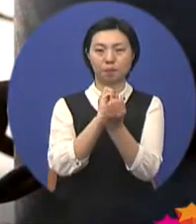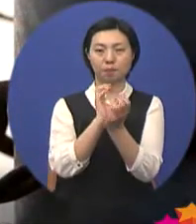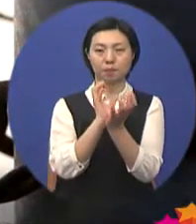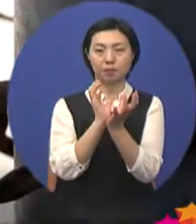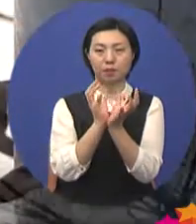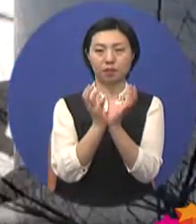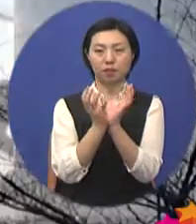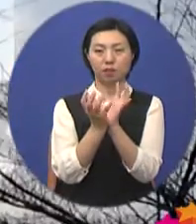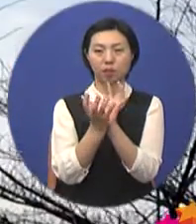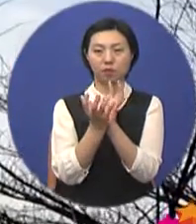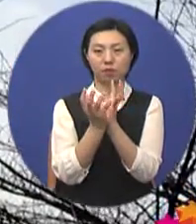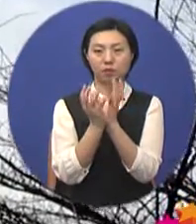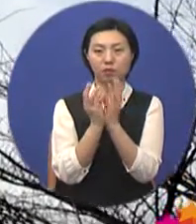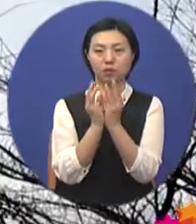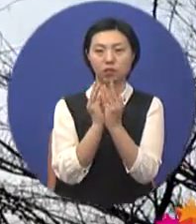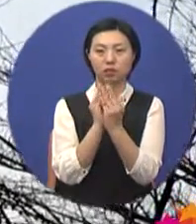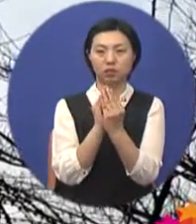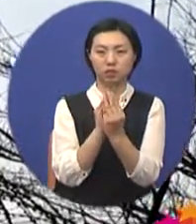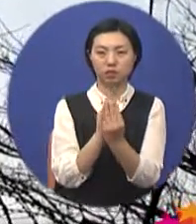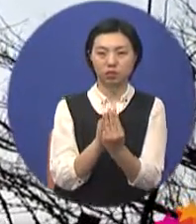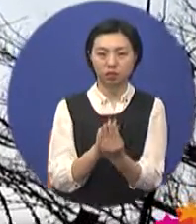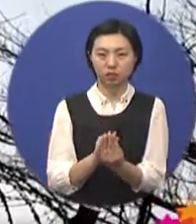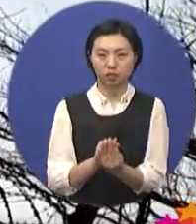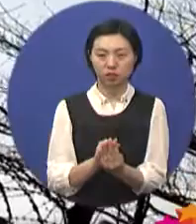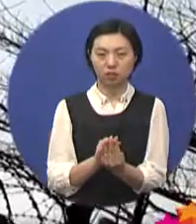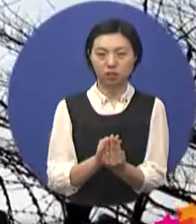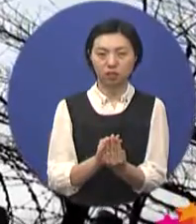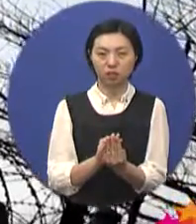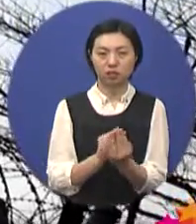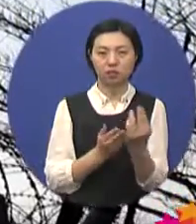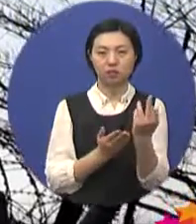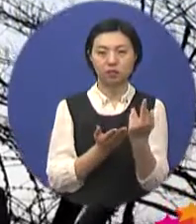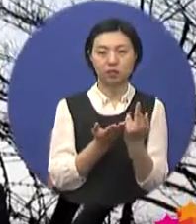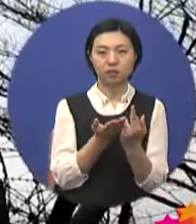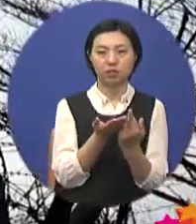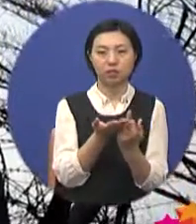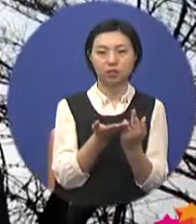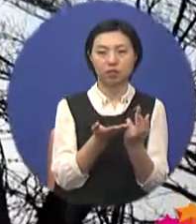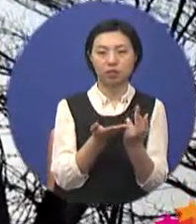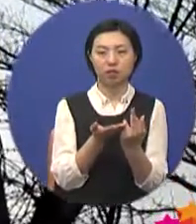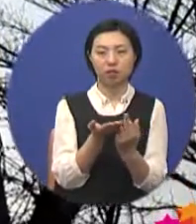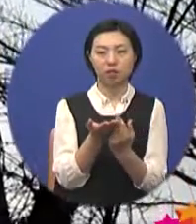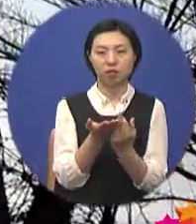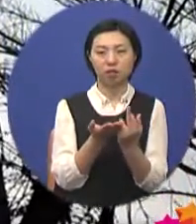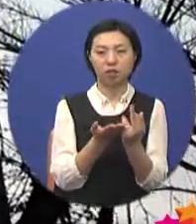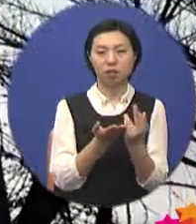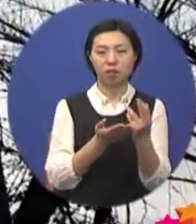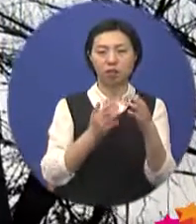엄마